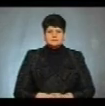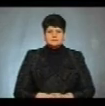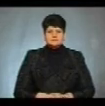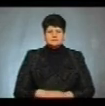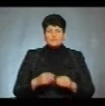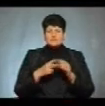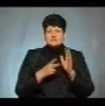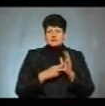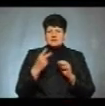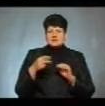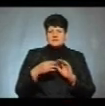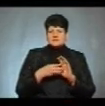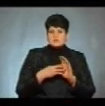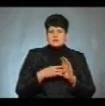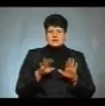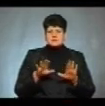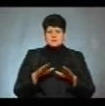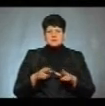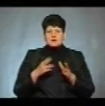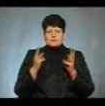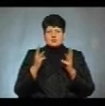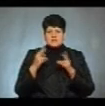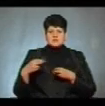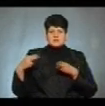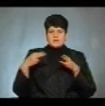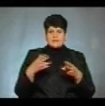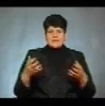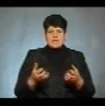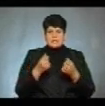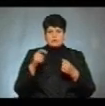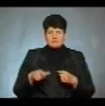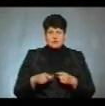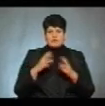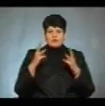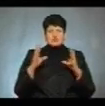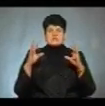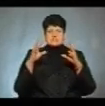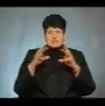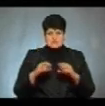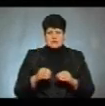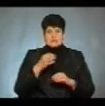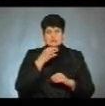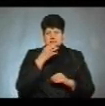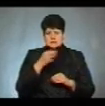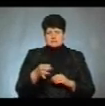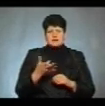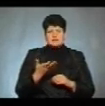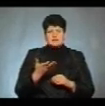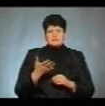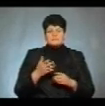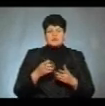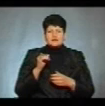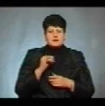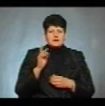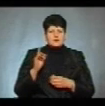О 17.28 на місце пожежі приїхали рятувальники. Вогонь вони загасили, повідомила речниця пожежно-рятувальної служби Тернополя